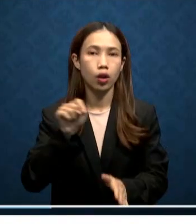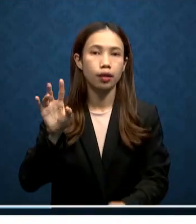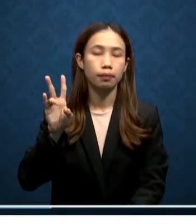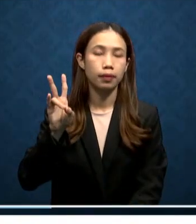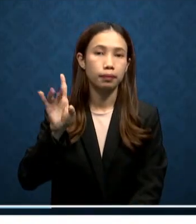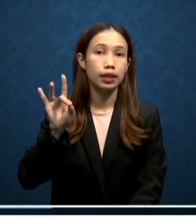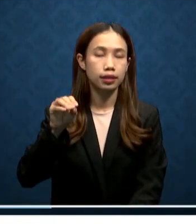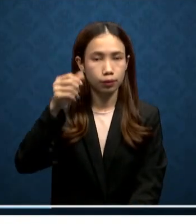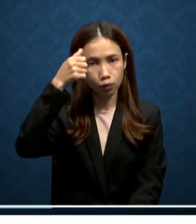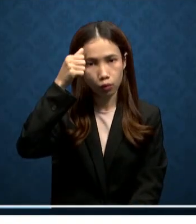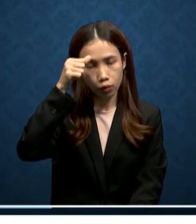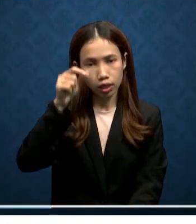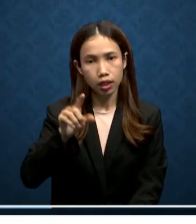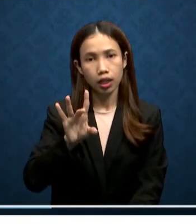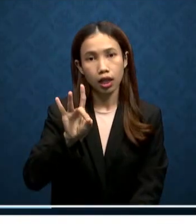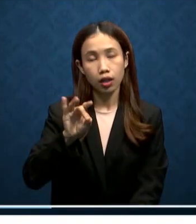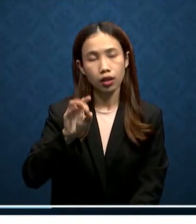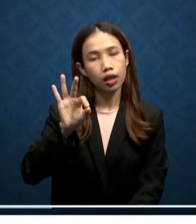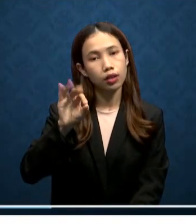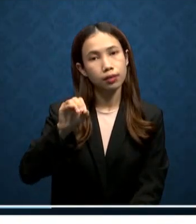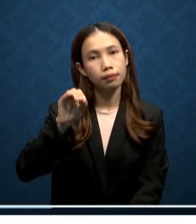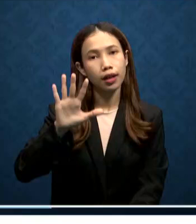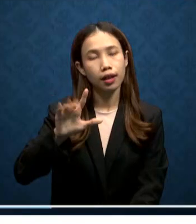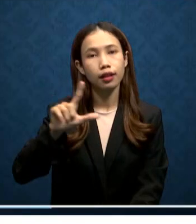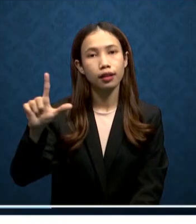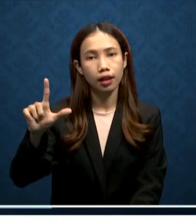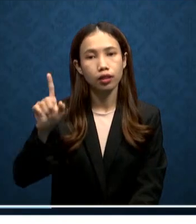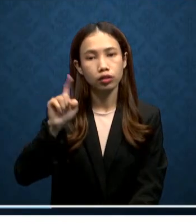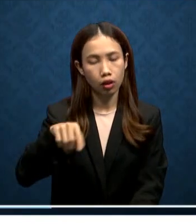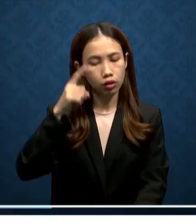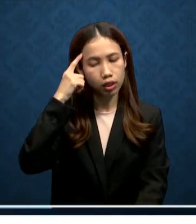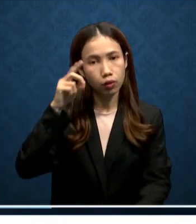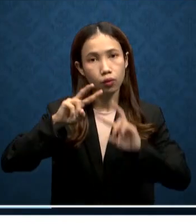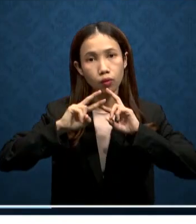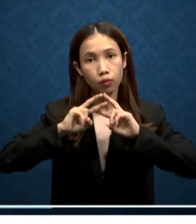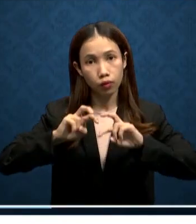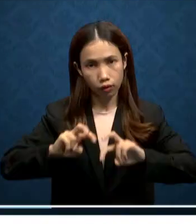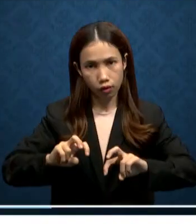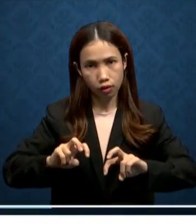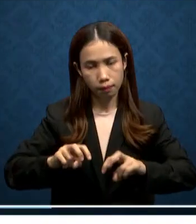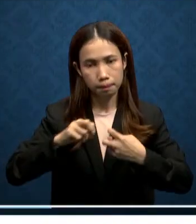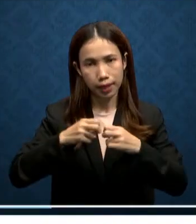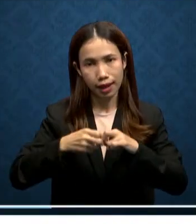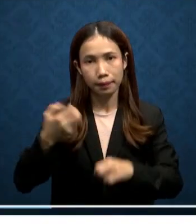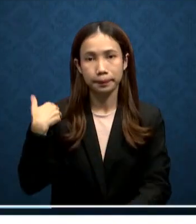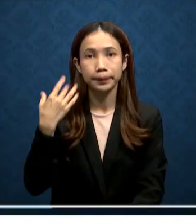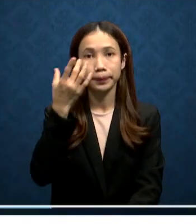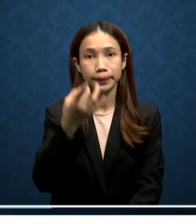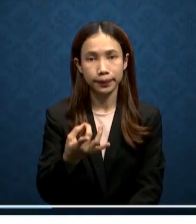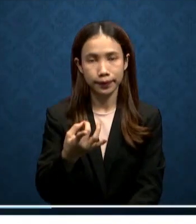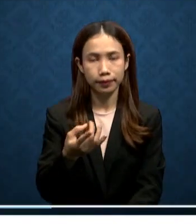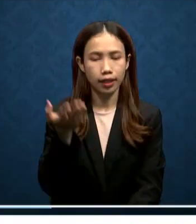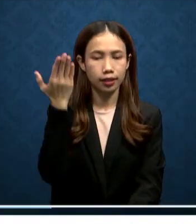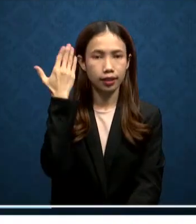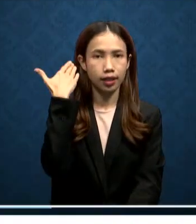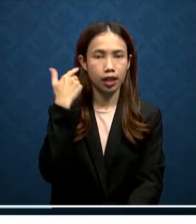ถึง 600วันเนี่ยแค่ 95ล้านเพราะฉะนั้นอันนี้ท่านต้องนำไปวิเคราะห์ว่ามันมันมีปัญหาอะไรในช่วง